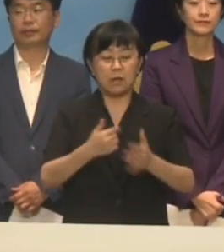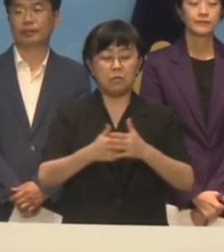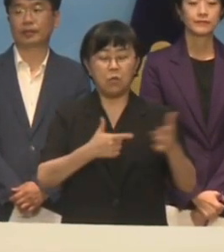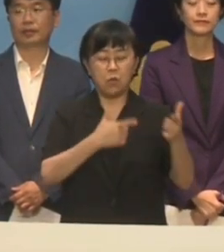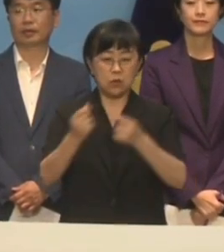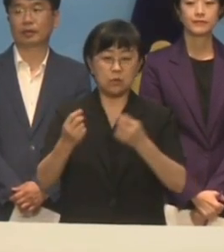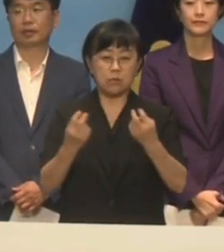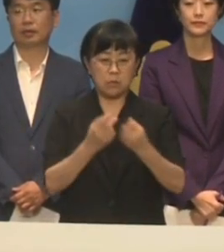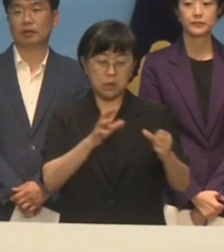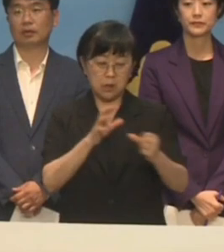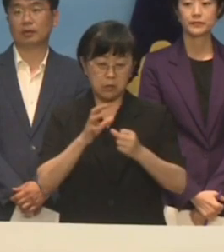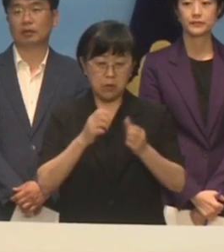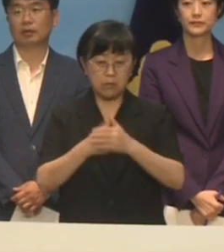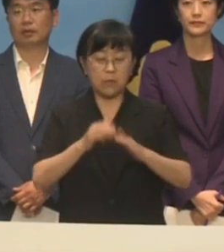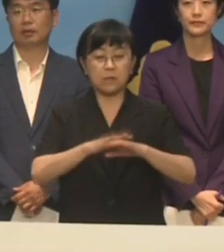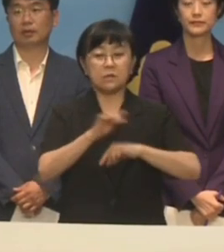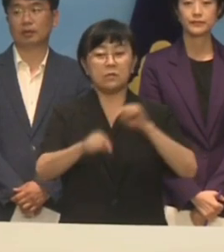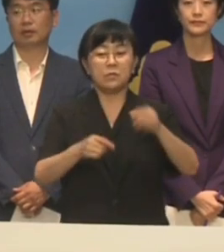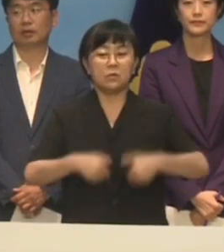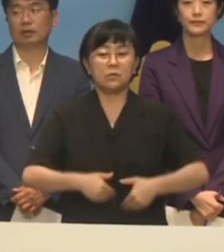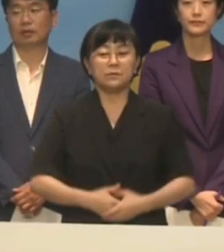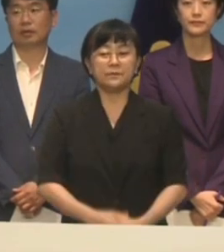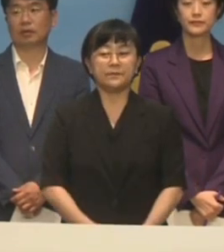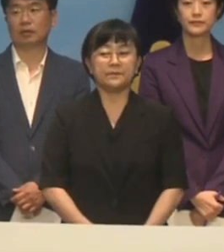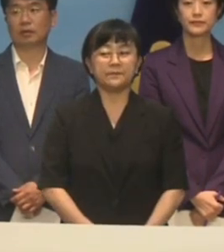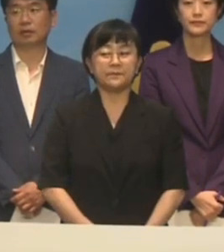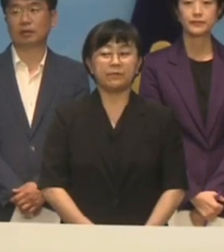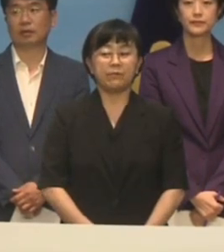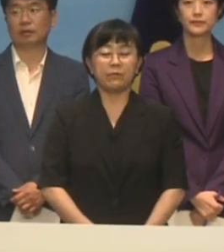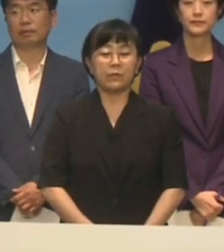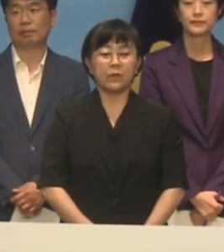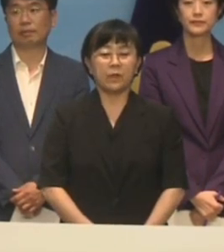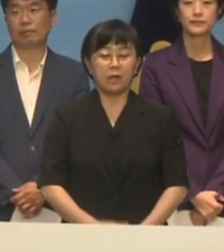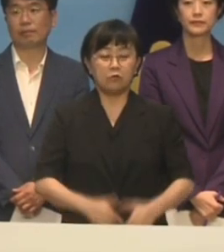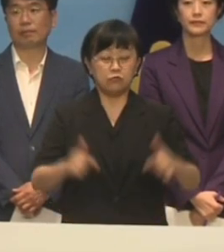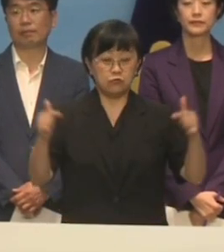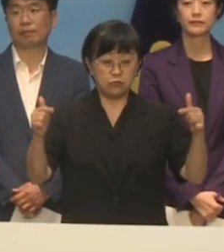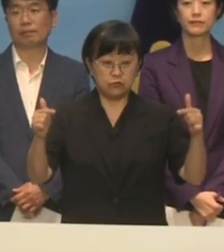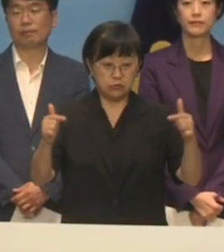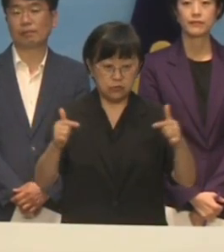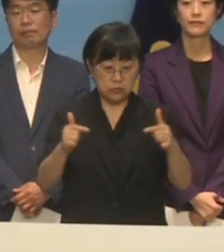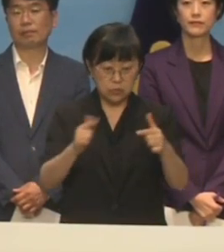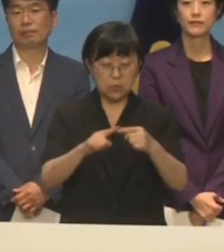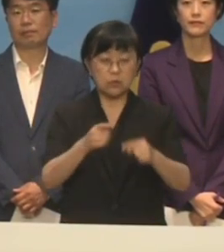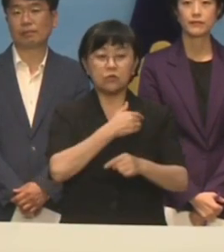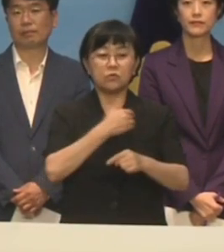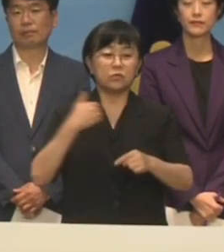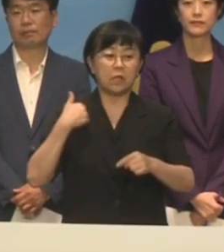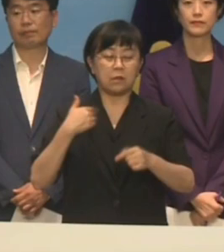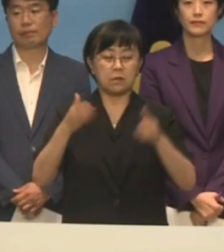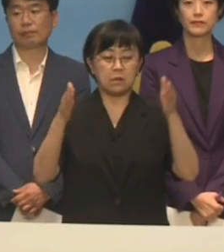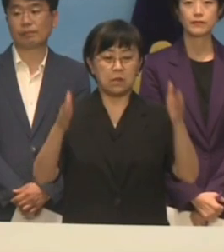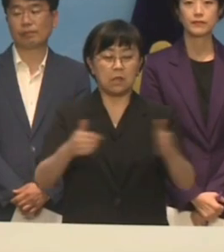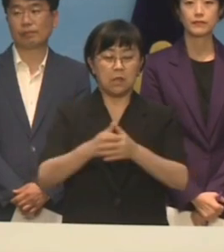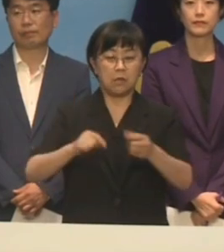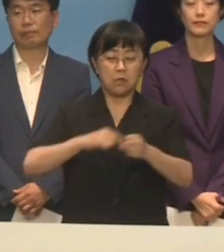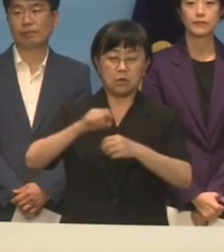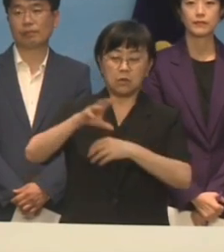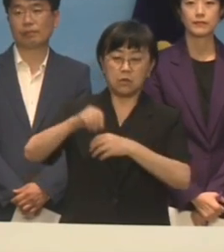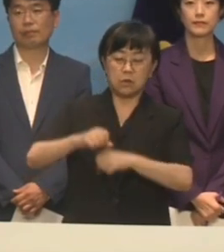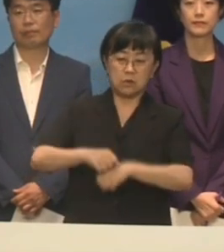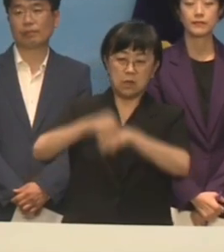가능한 모든 대책을 강구하고 실행해야 합니다. 반감기를 고려해 충분한 기간 오염수를 육상